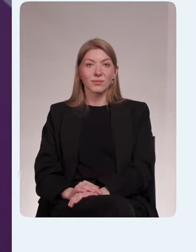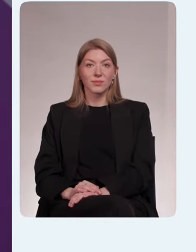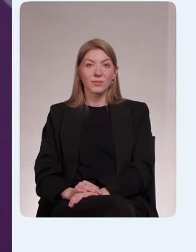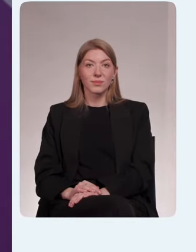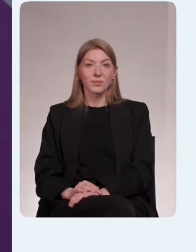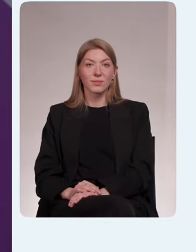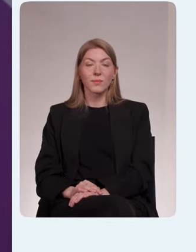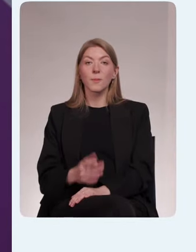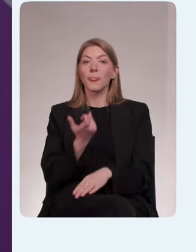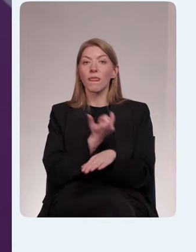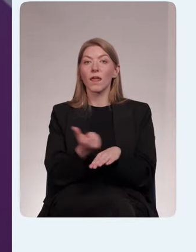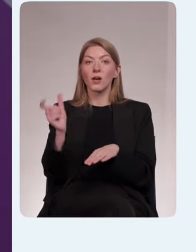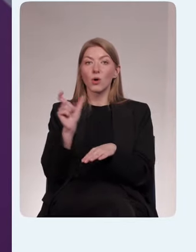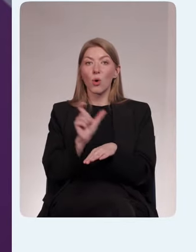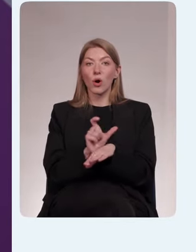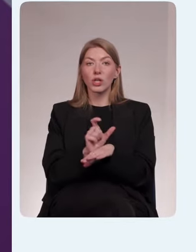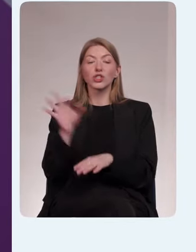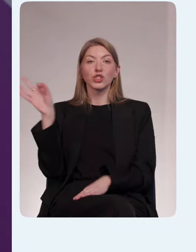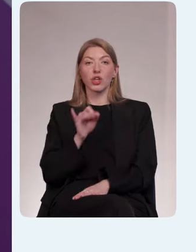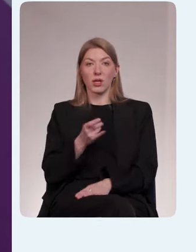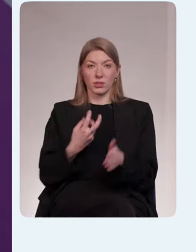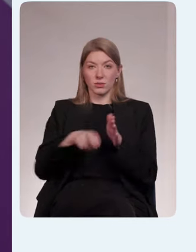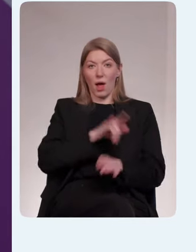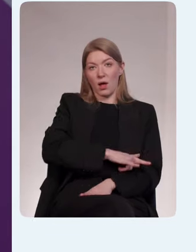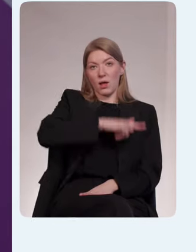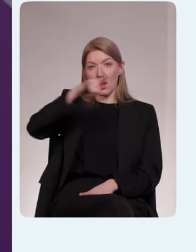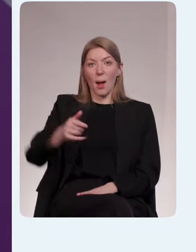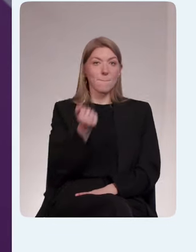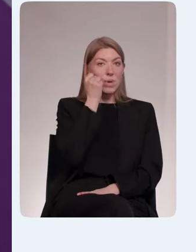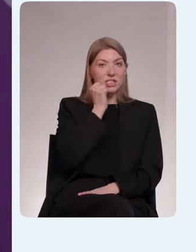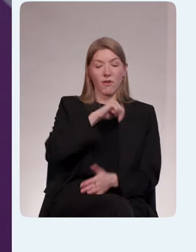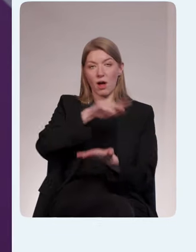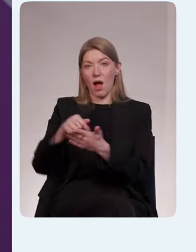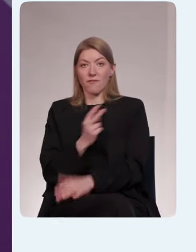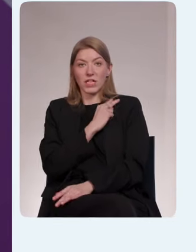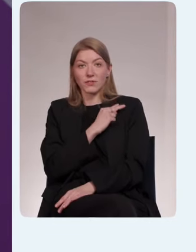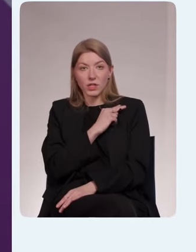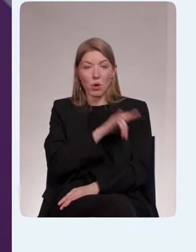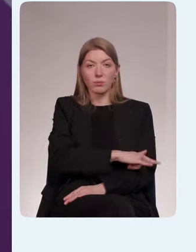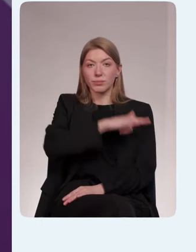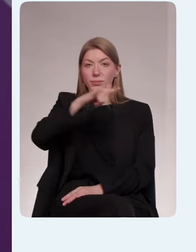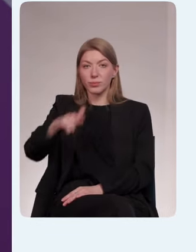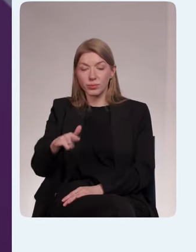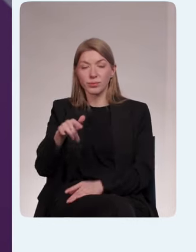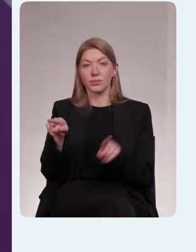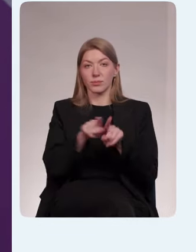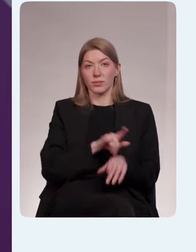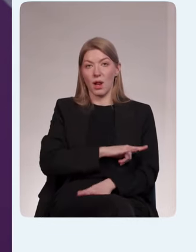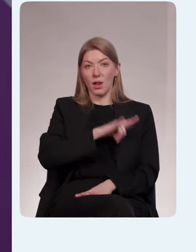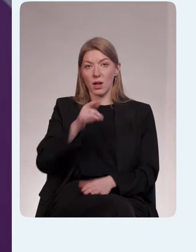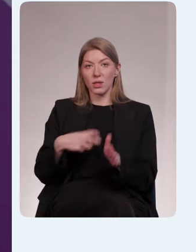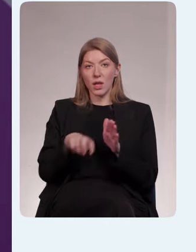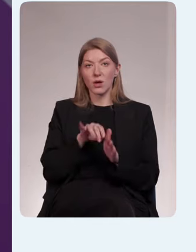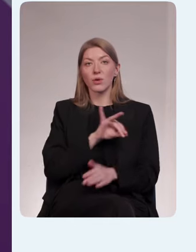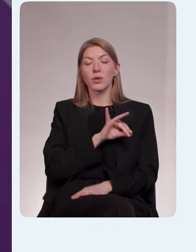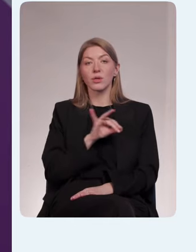И очень часто летаю рейсами Москва-Владивосток на лечение, к врачу, на Киберляндию свою. Именно это